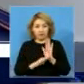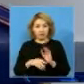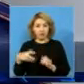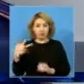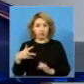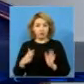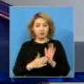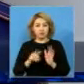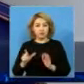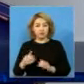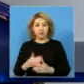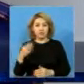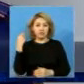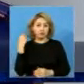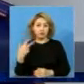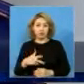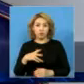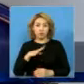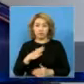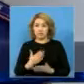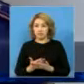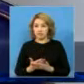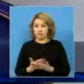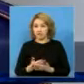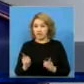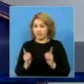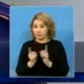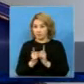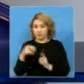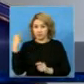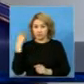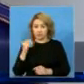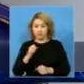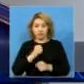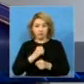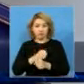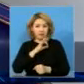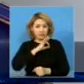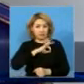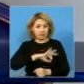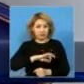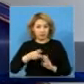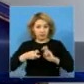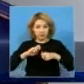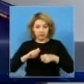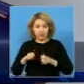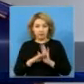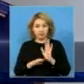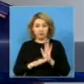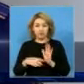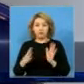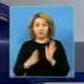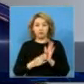ішінде 30 шетел азаматы, сонымен қатар шетелдіктерді қабылдау және шетелдіктер жұмыс күшін пайдалану ережелерін бұзуға жол берген